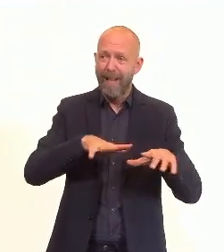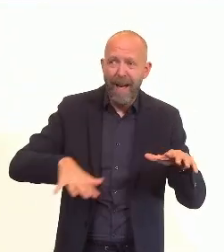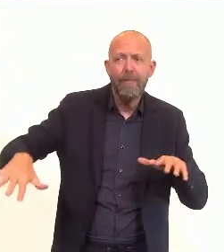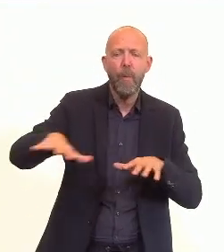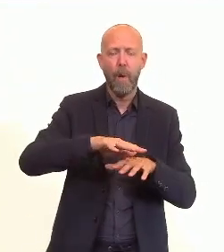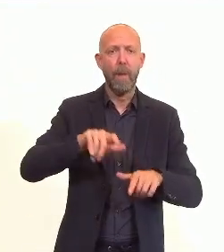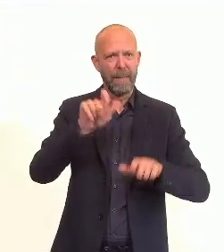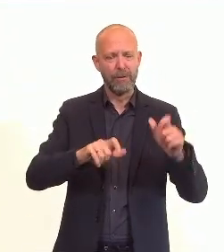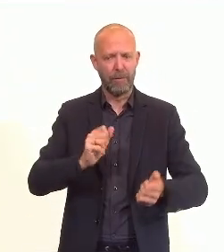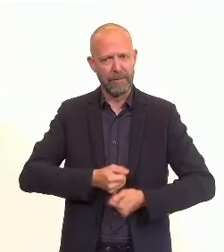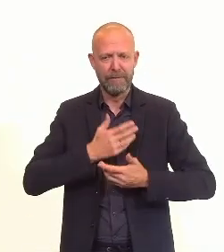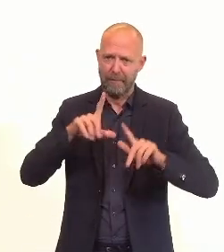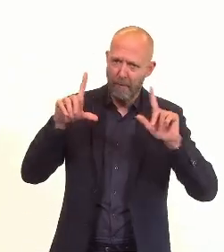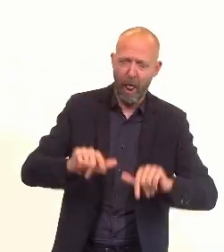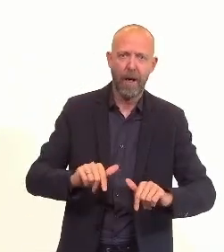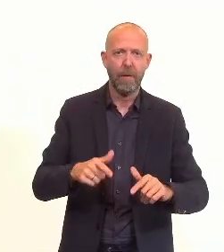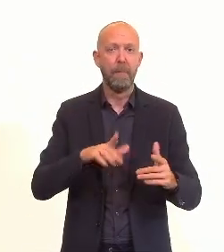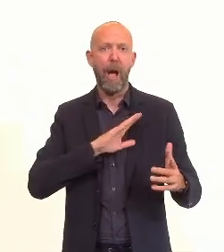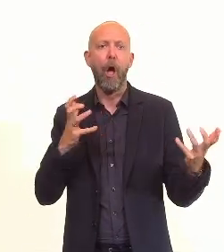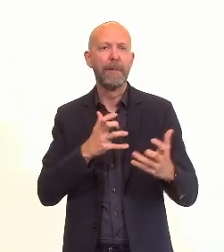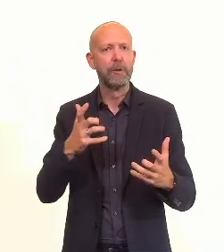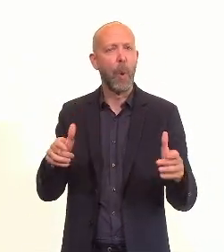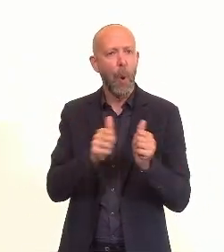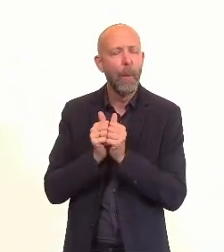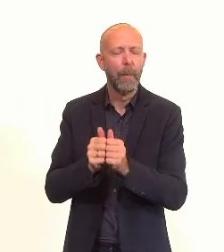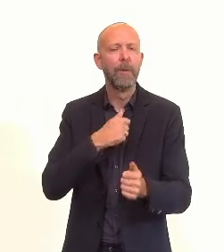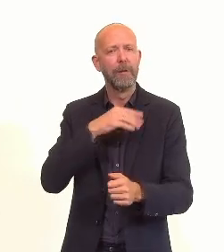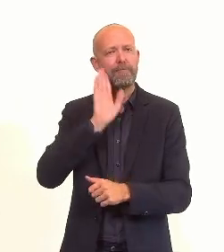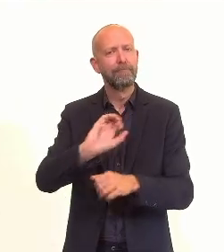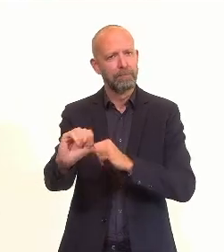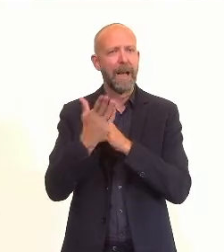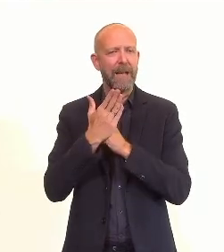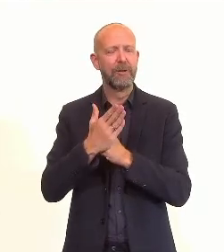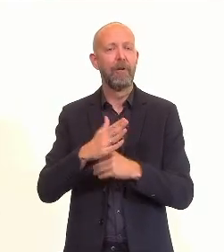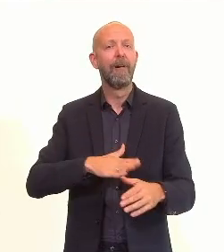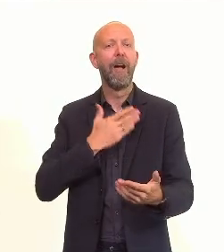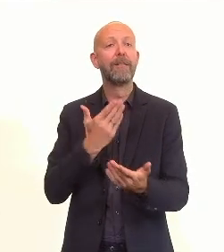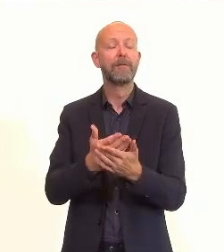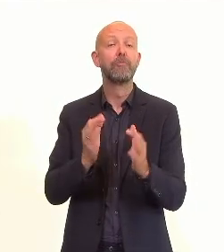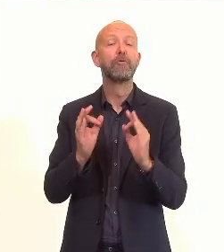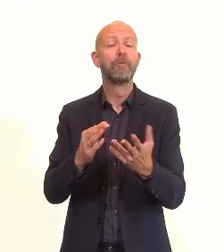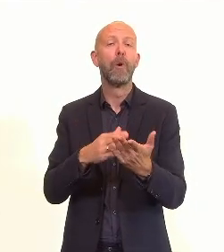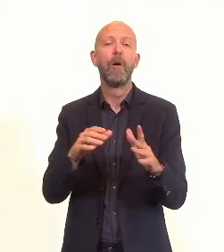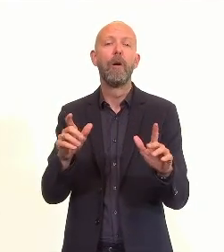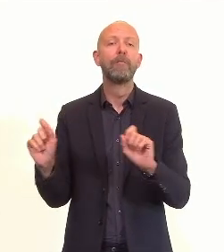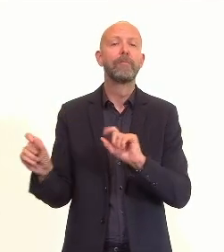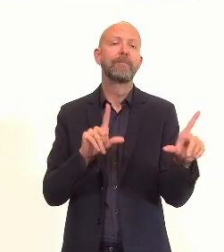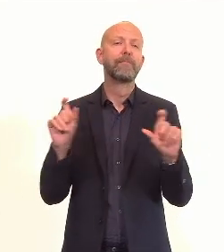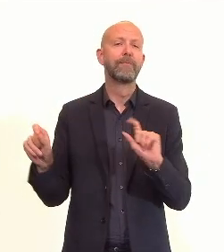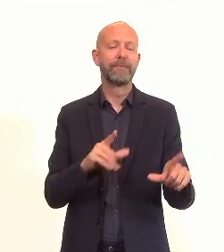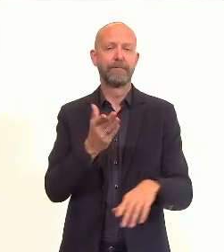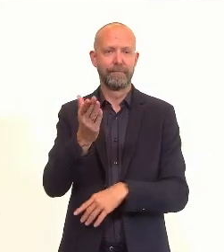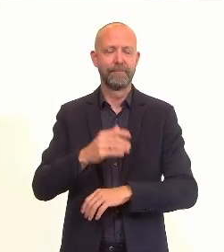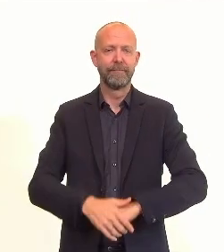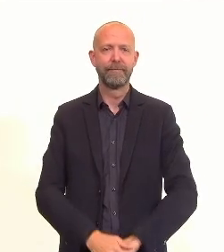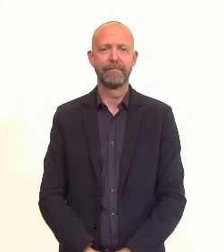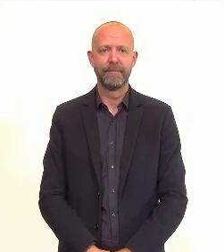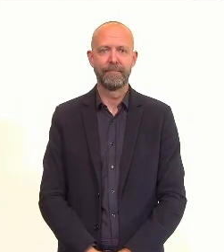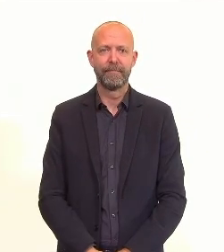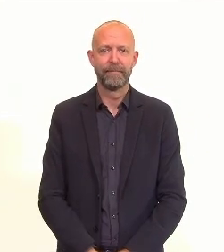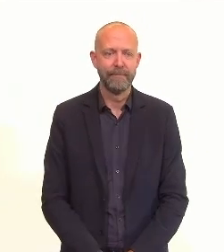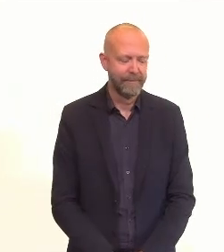cette force commune, cette ambition commune. Je vous laisse nous la présenter à travers justement quelques slides rapidement. Est-ce que vous voulez Oui,